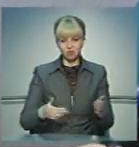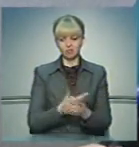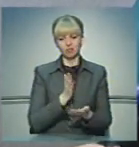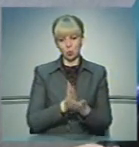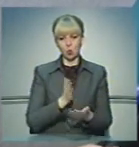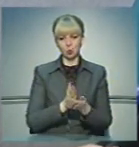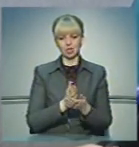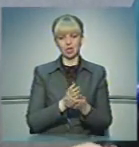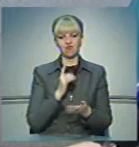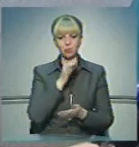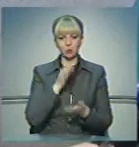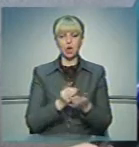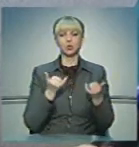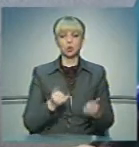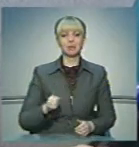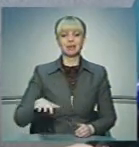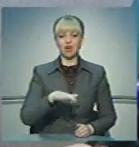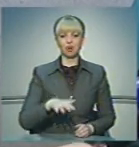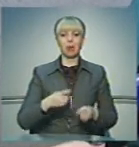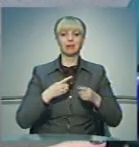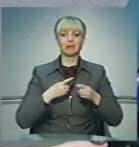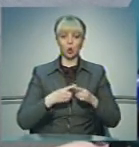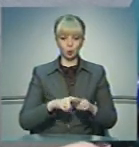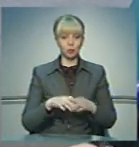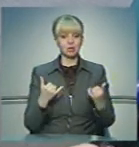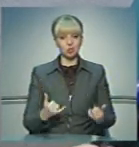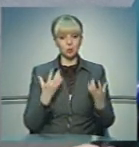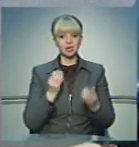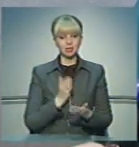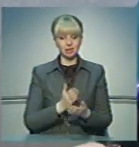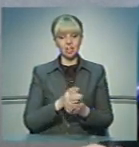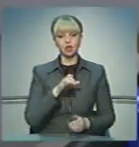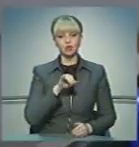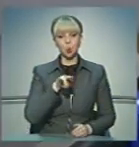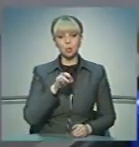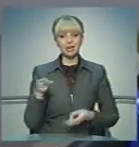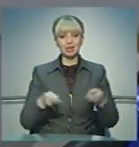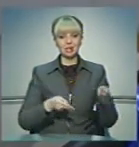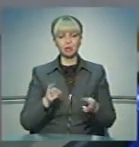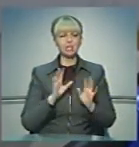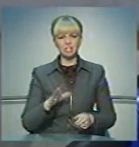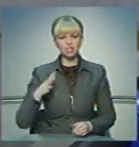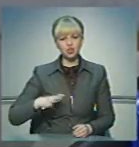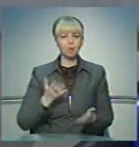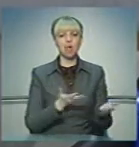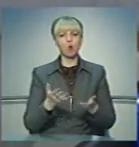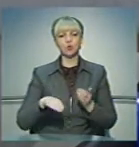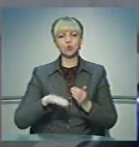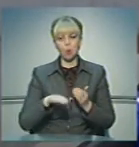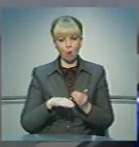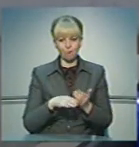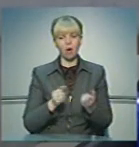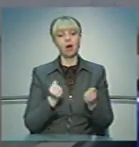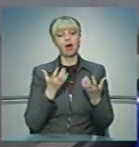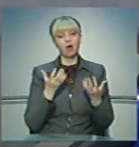бути, відповідати сучасним європейським технологіям, які на сьогоднішній день існують в судинній хірургії. Не тільки чекаємо якоїсь допомоги,